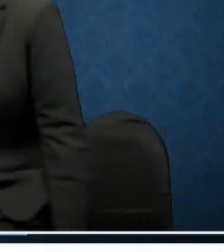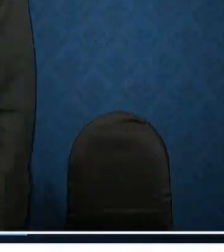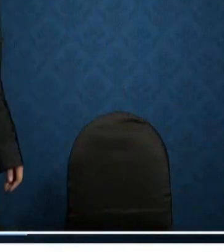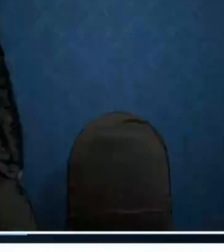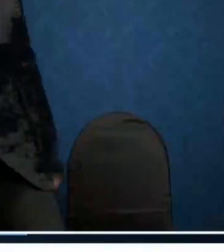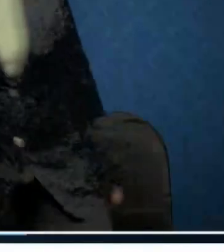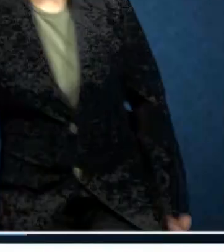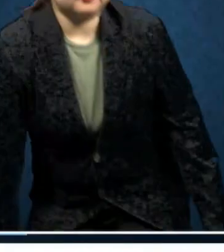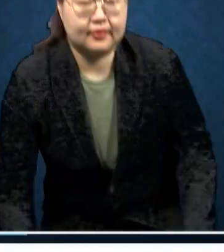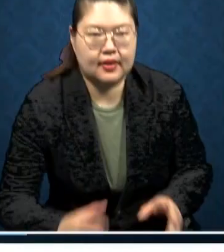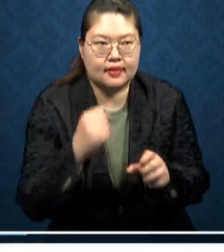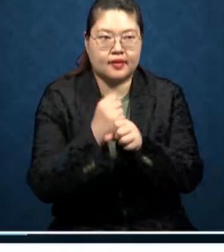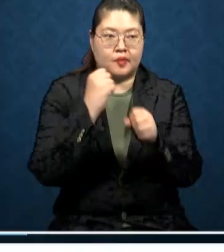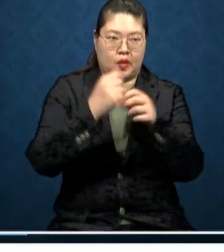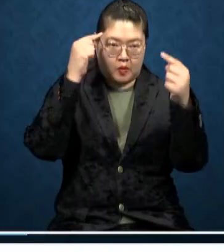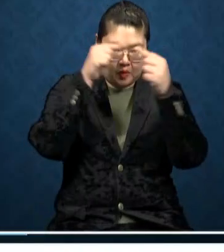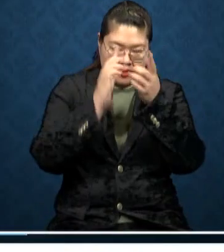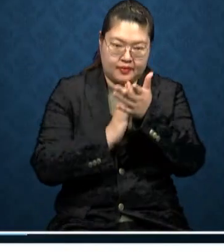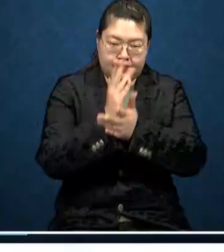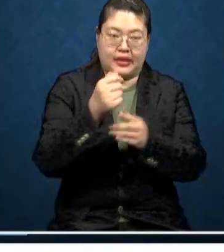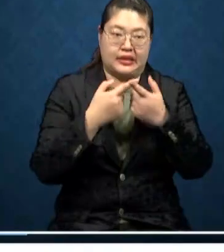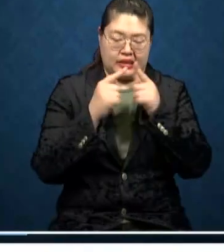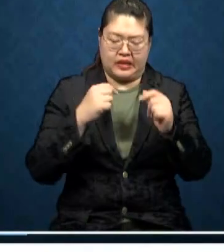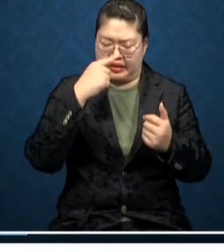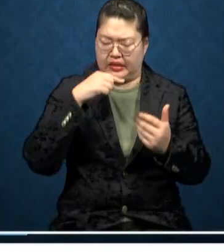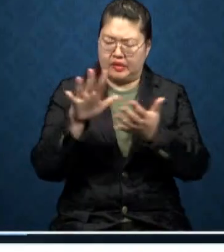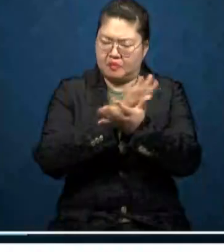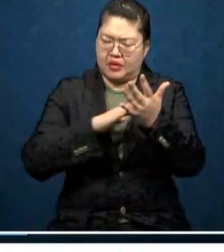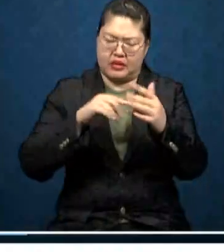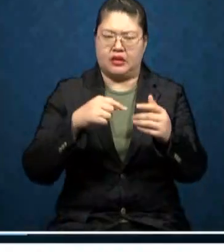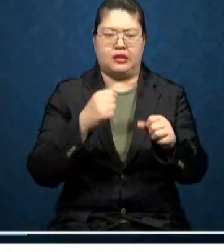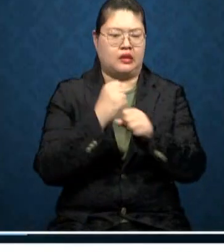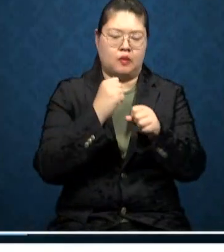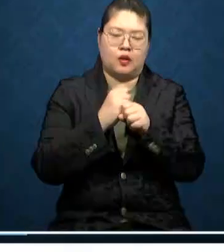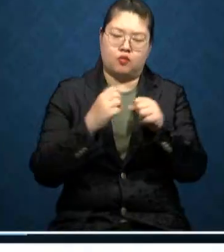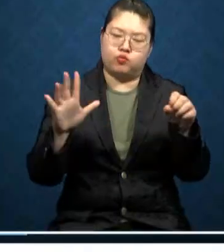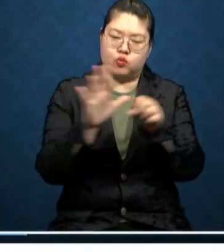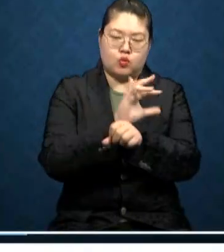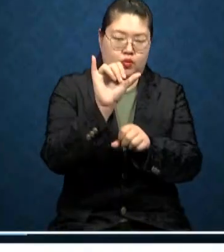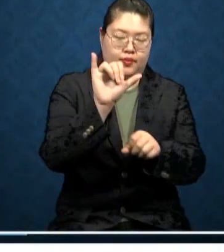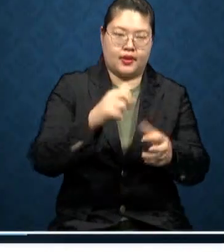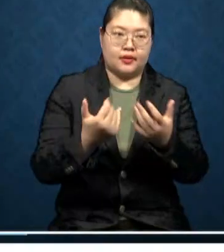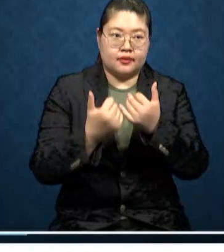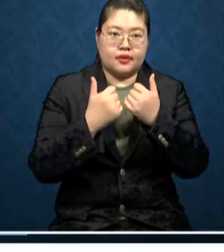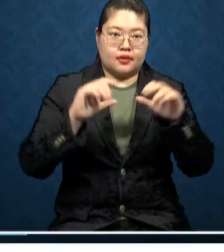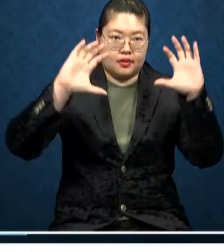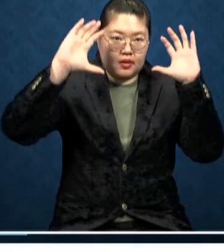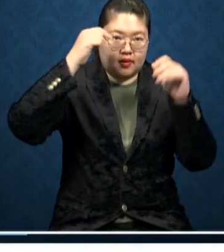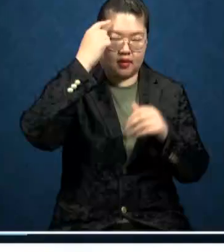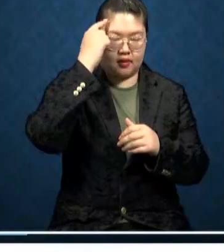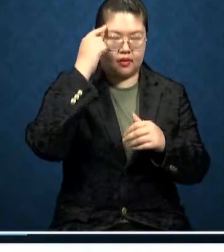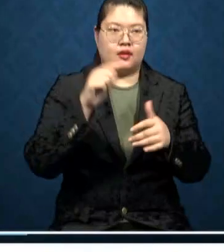ที่รับมอบหมายแต่ภารกิจต่อประเทศชาติยังไม่สมบูรณ์คณะทำงานจึงกำหนดการปฏิบัติเพื่อสร้าง